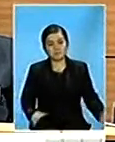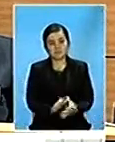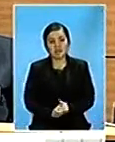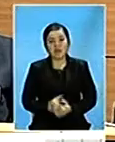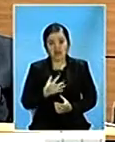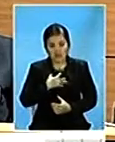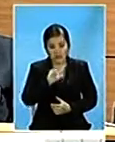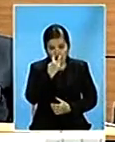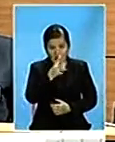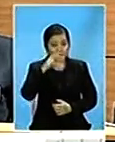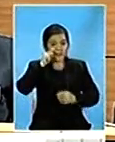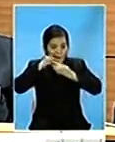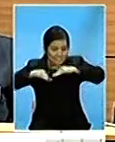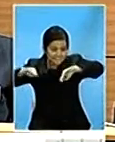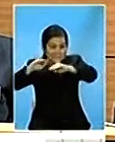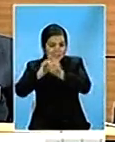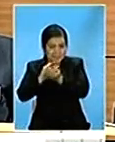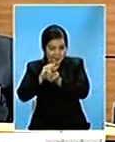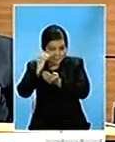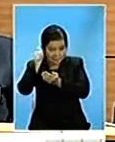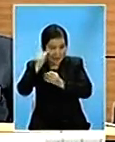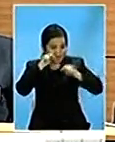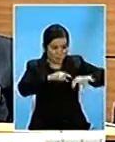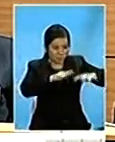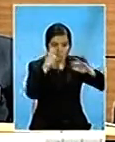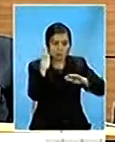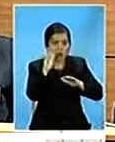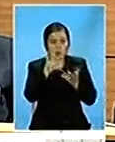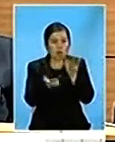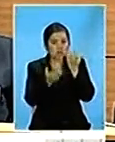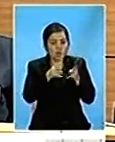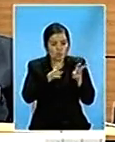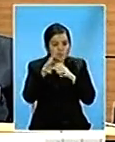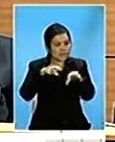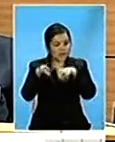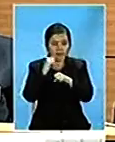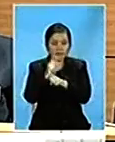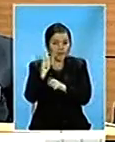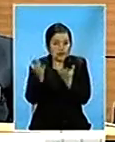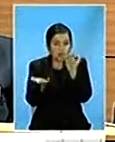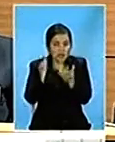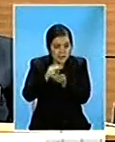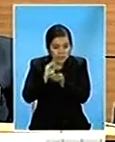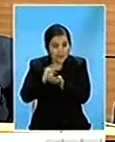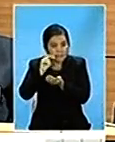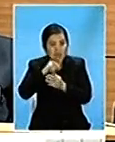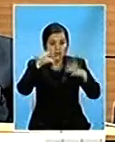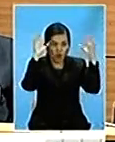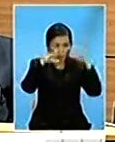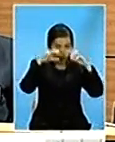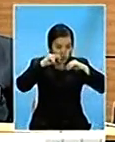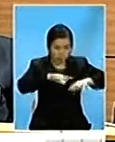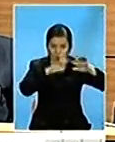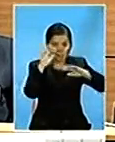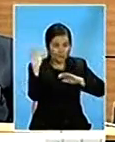น้ำในดูแลงท่านจะสร้างโดยวิธีใดก็แล้วแต่จะทำให้น้ำมันอยู่ในแล้งแต่ว่าหน้าฝนอย่าให้ท่